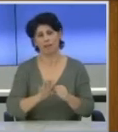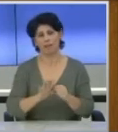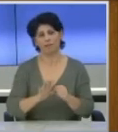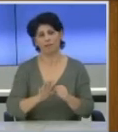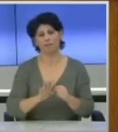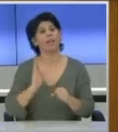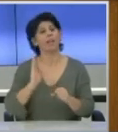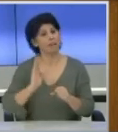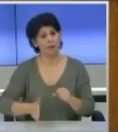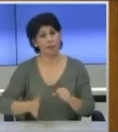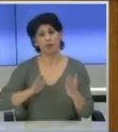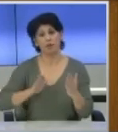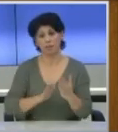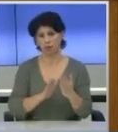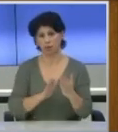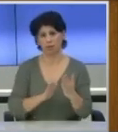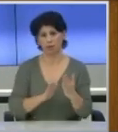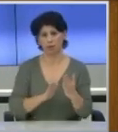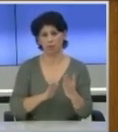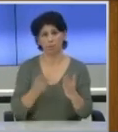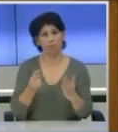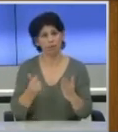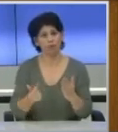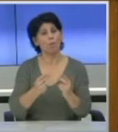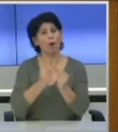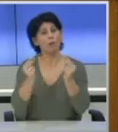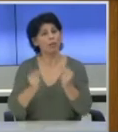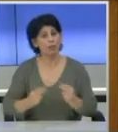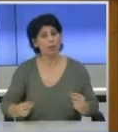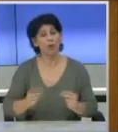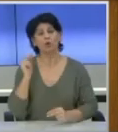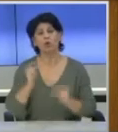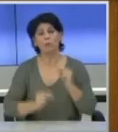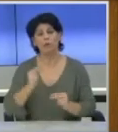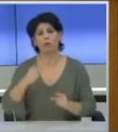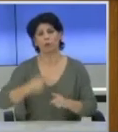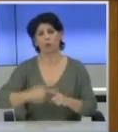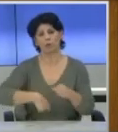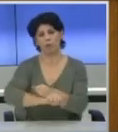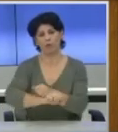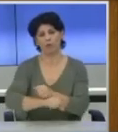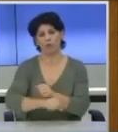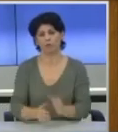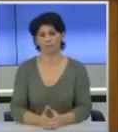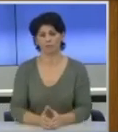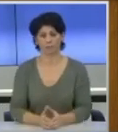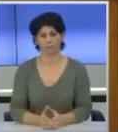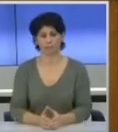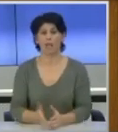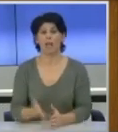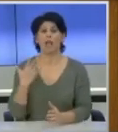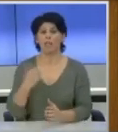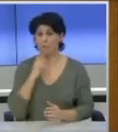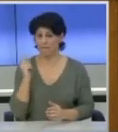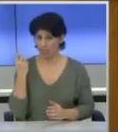αρκετά για να μπορέσουμε να αντιμετωπίσουμε με τρόπο δραστικό το πρόβλημα του ελληνικού ποδοσφαίρου. Θα έχουμε